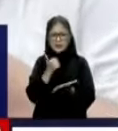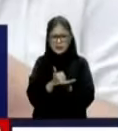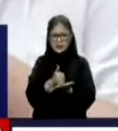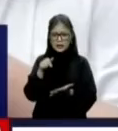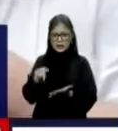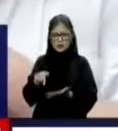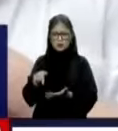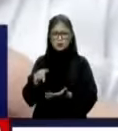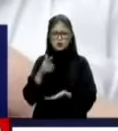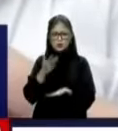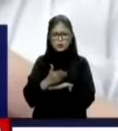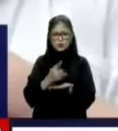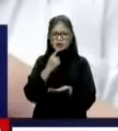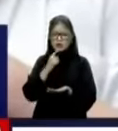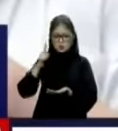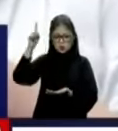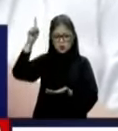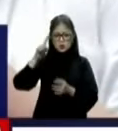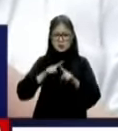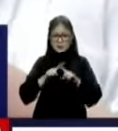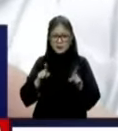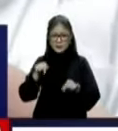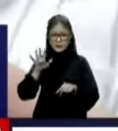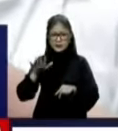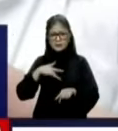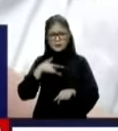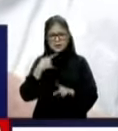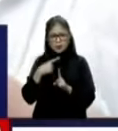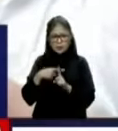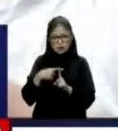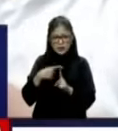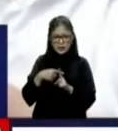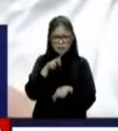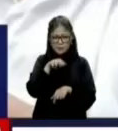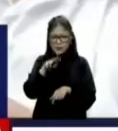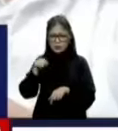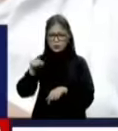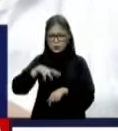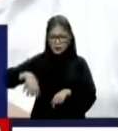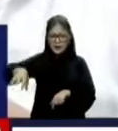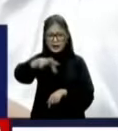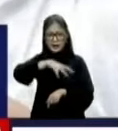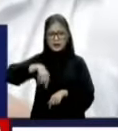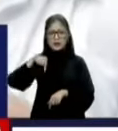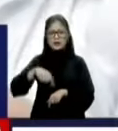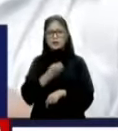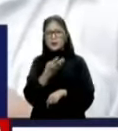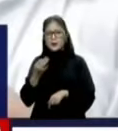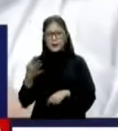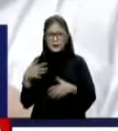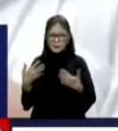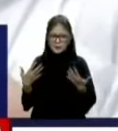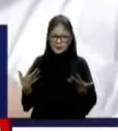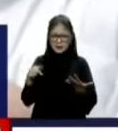optimis. Karena Bapilu saya pimpin sendiri, dan saya cek-cek setiap dapil, kurang lebih perolehan suaranya seperti apa.